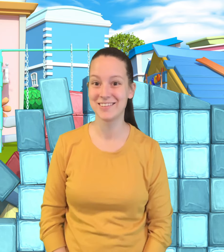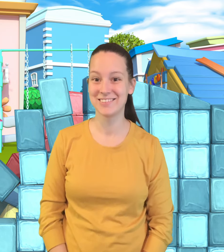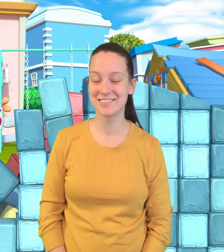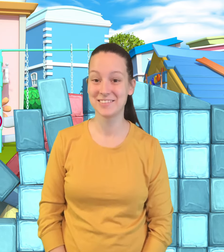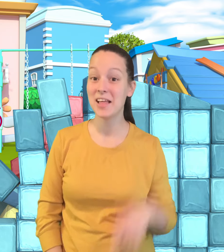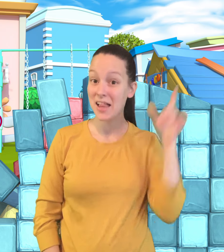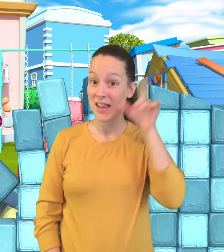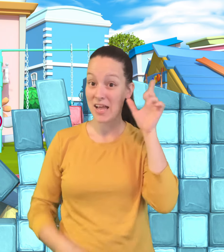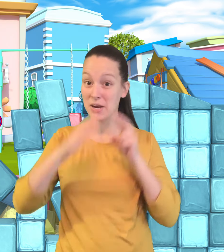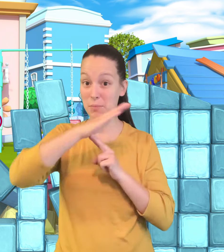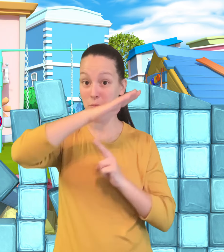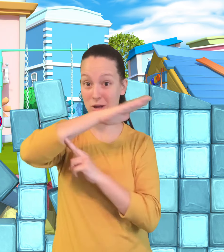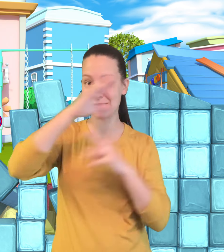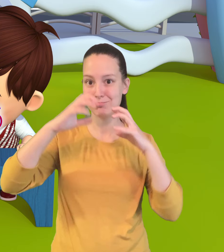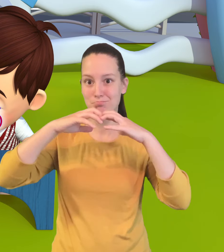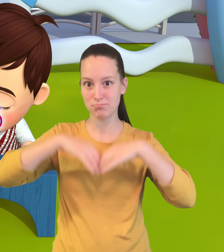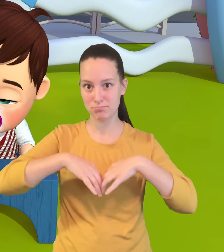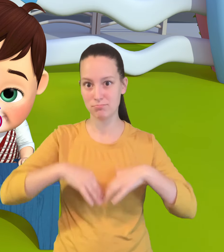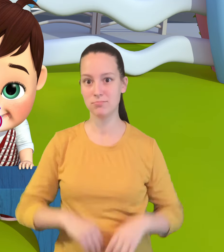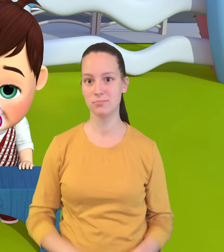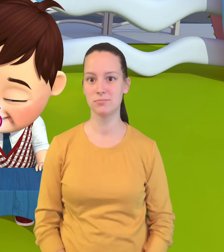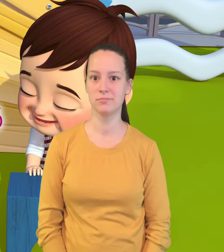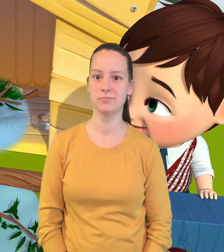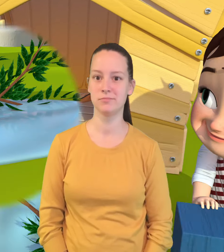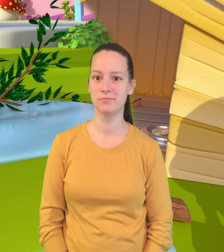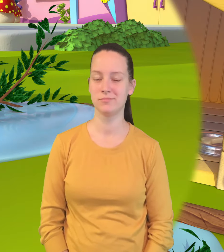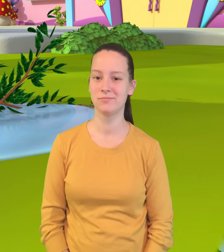あげロンドン橋が落ちる